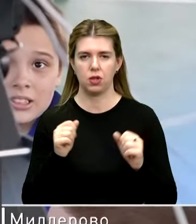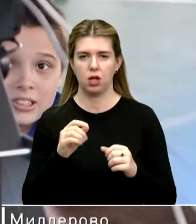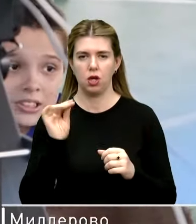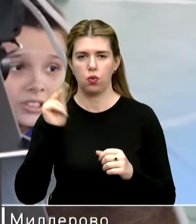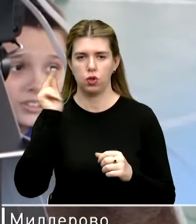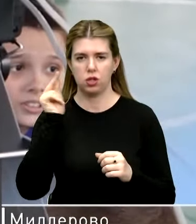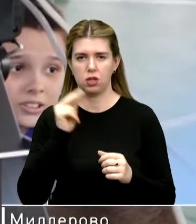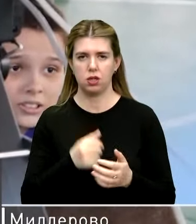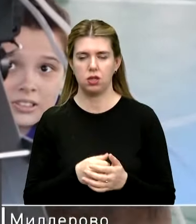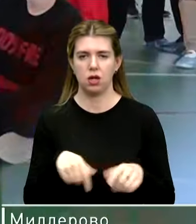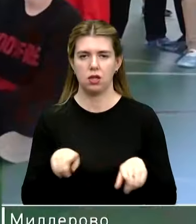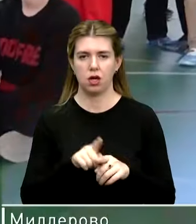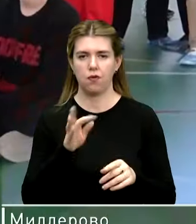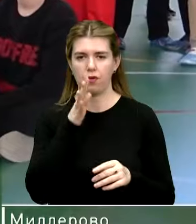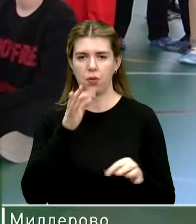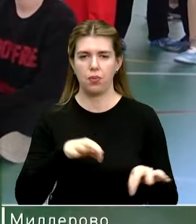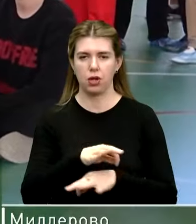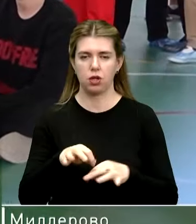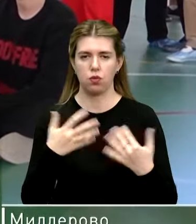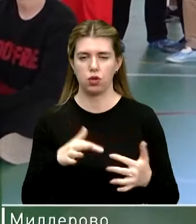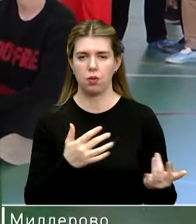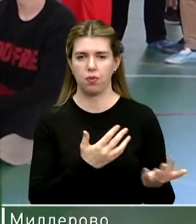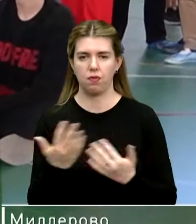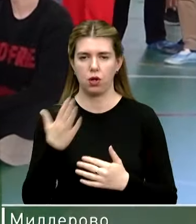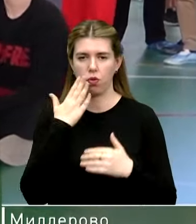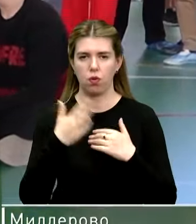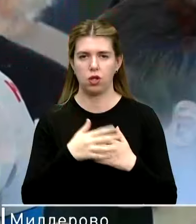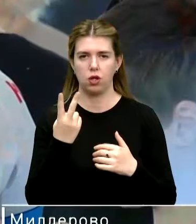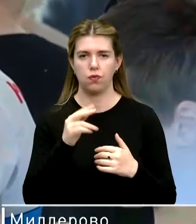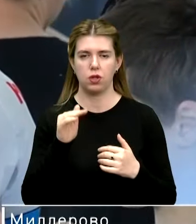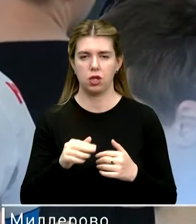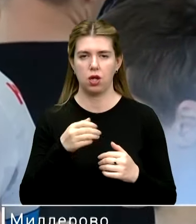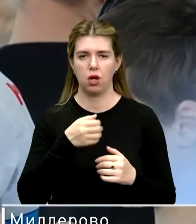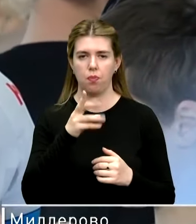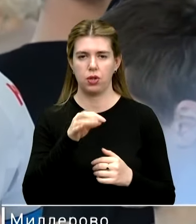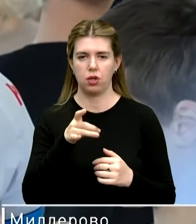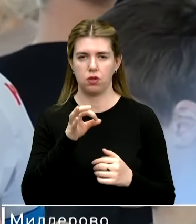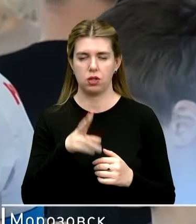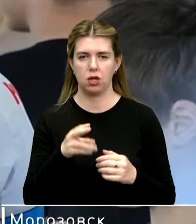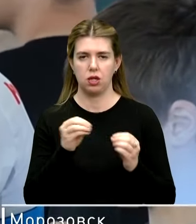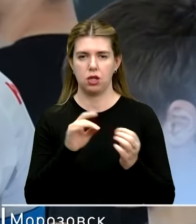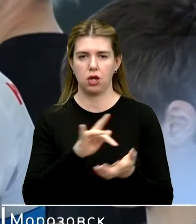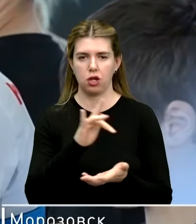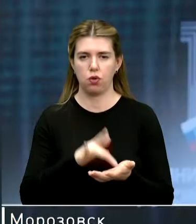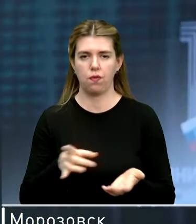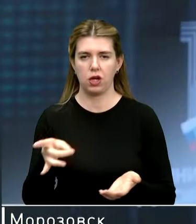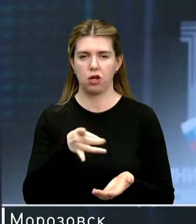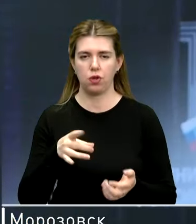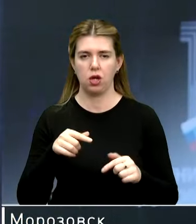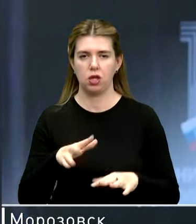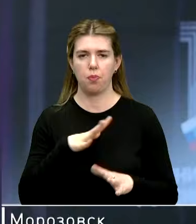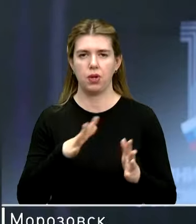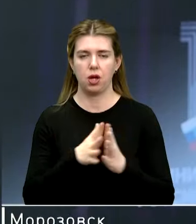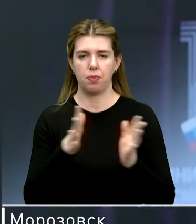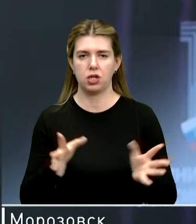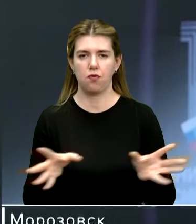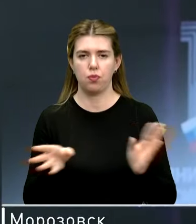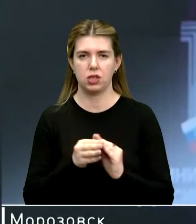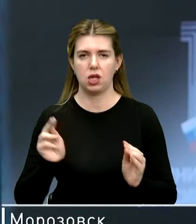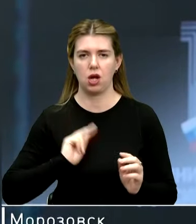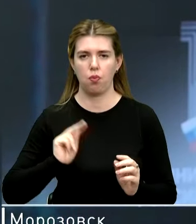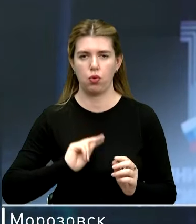среди учащихся. Так, во время проекта уже привлекли около 2000 подростков из 10 городов региона. Это была большая